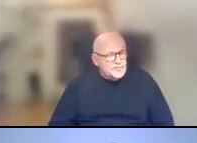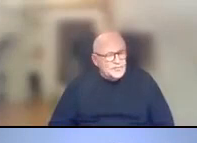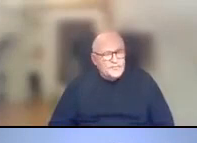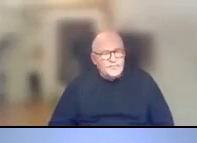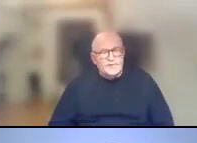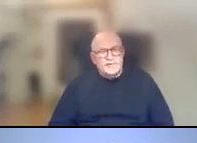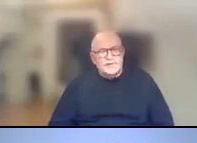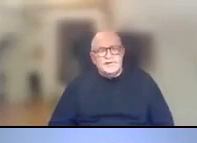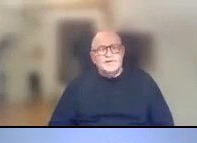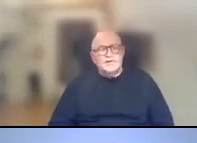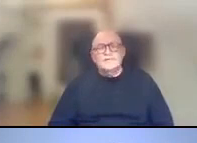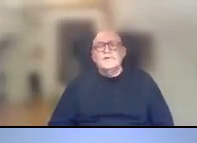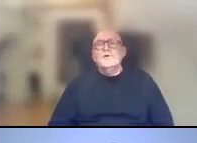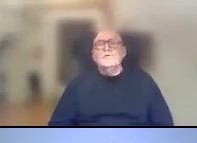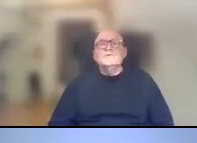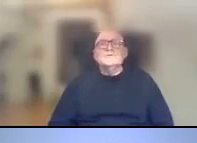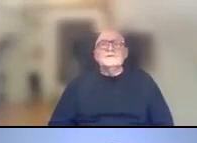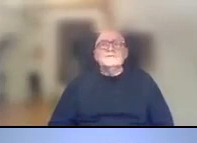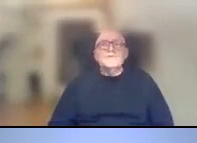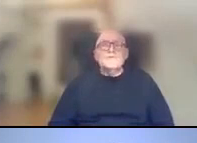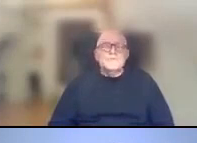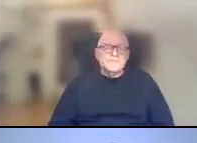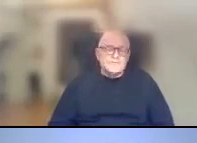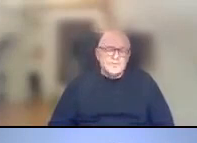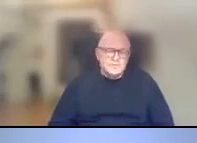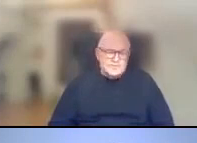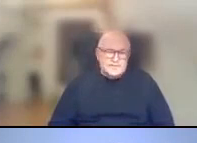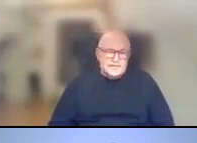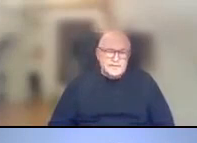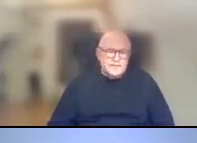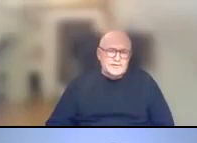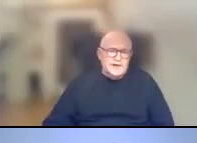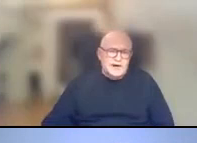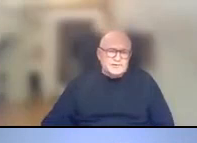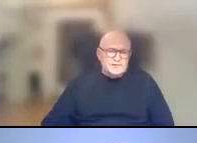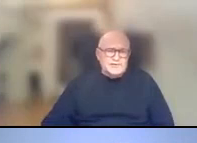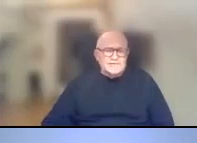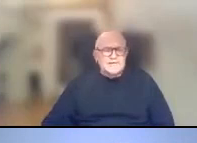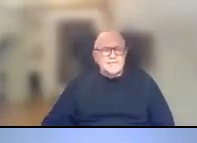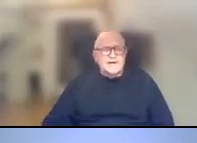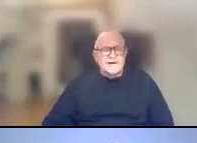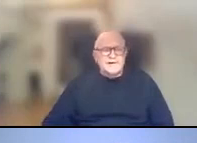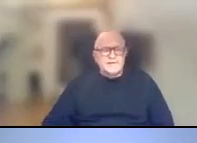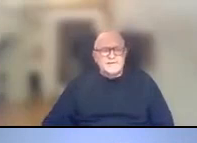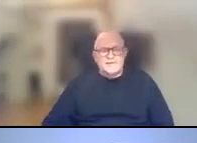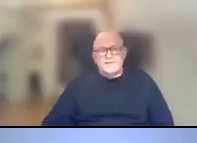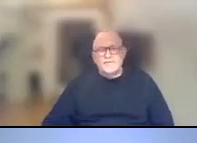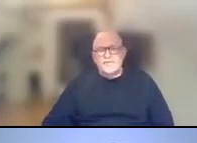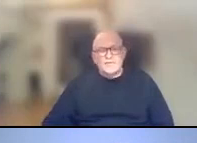es geht um die Kliniken und es geht um Tötungsserien, die ausschließlich